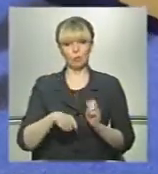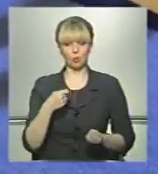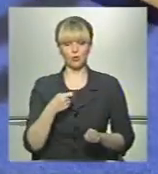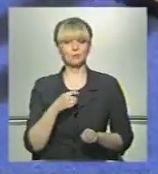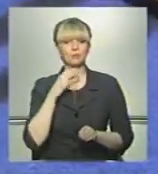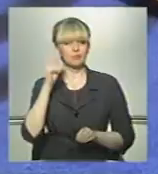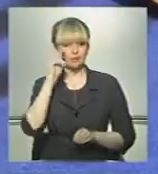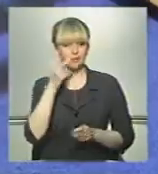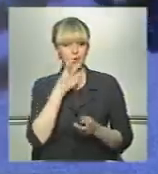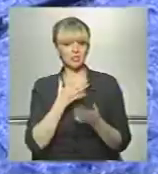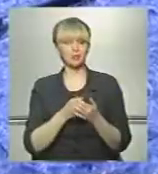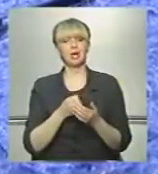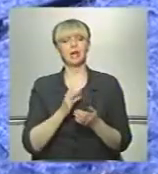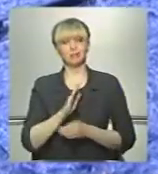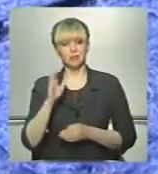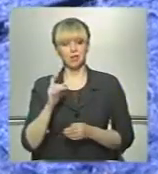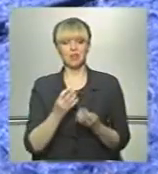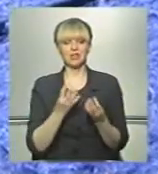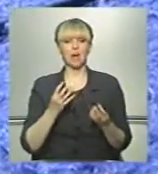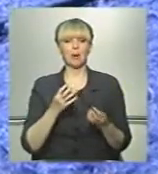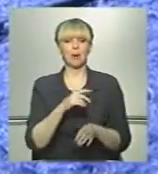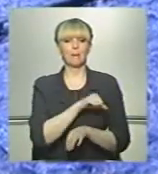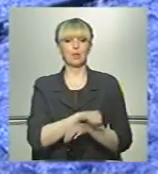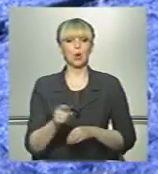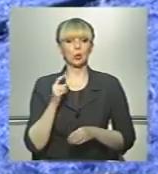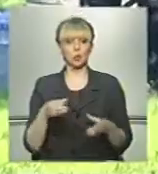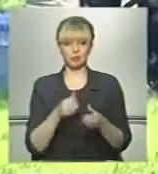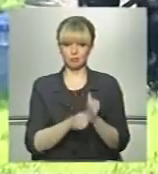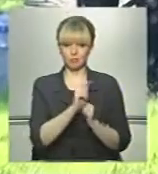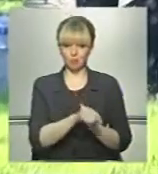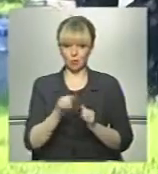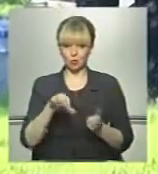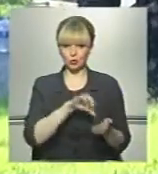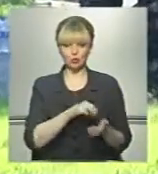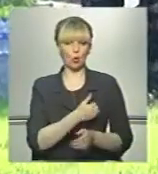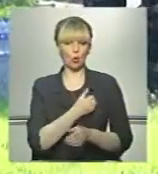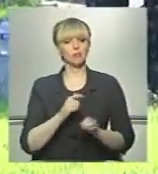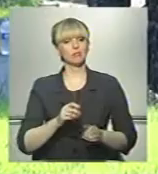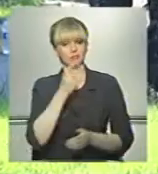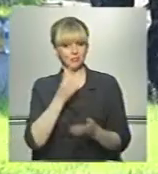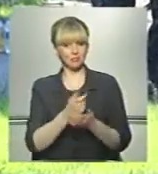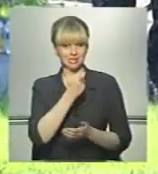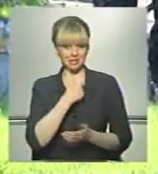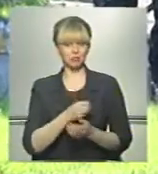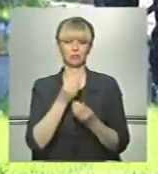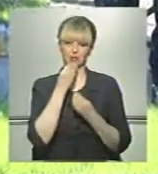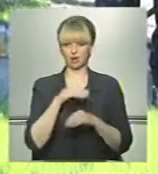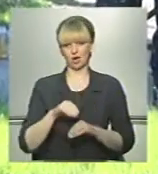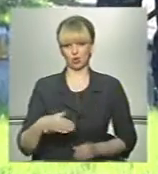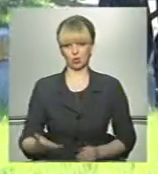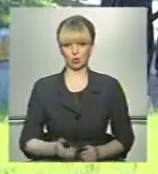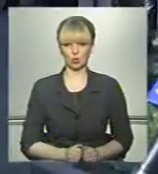Чимало учнів бачать себе в подальшому і у лавах прикордонного загону. Тому кожен учасник змагань хоче зарекомендувати себе з найкращої